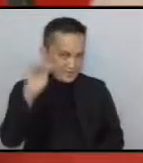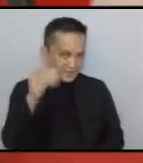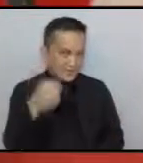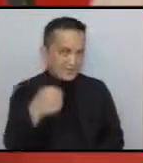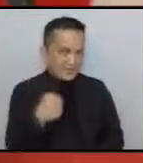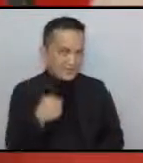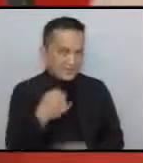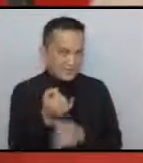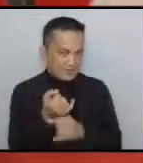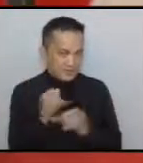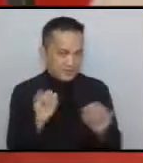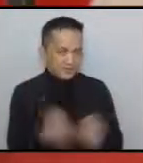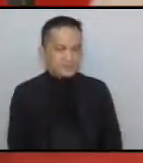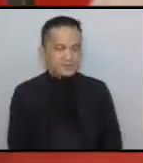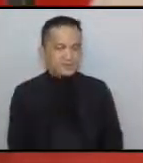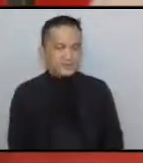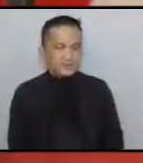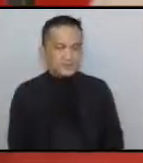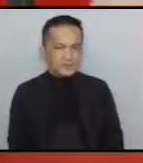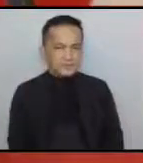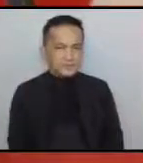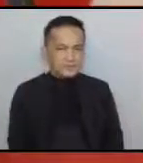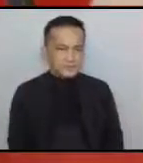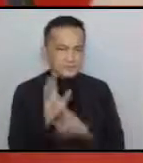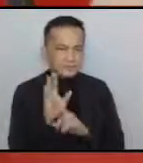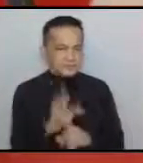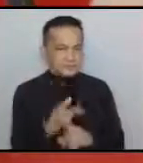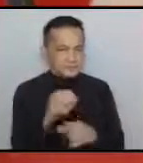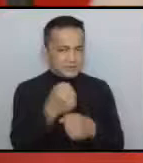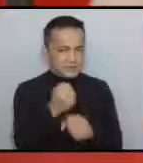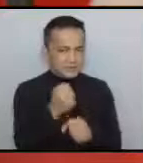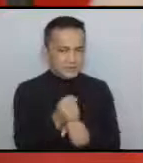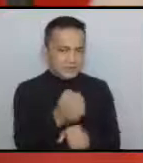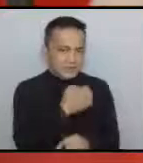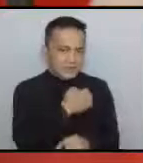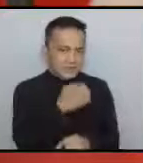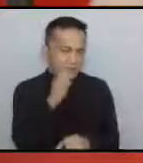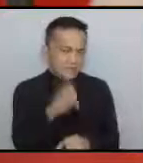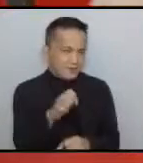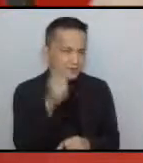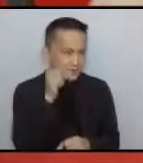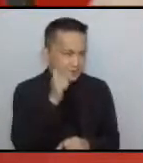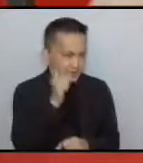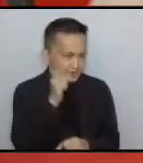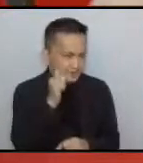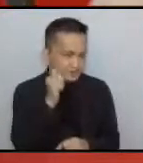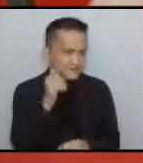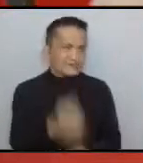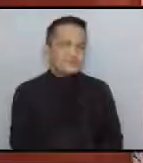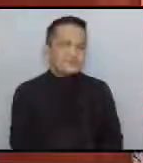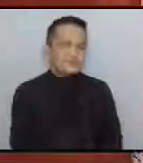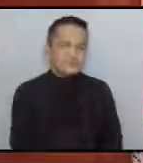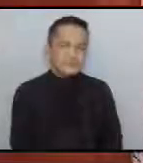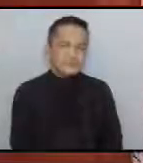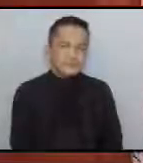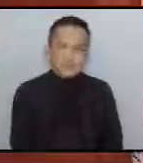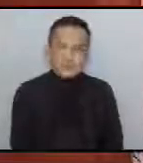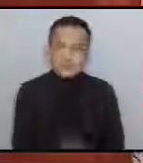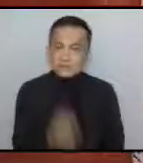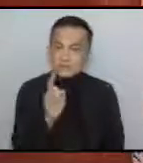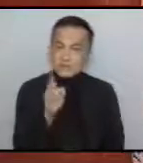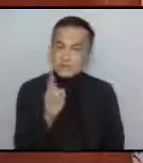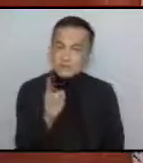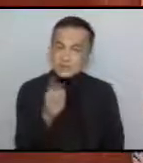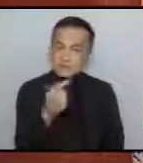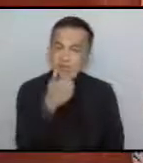nagre-reflect sila lahat sa gawa ko. Tsaka, ito empowered woman kasi. Right, right. Miss Isa, you've mentioned earlier na ikaw